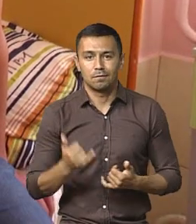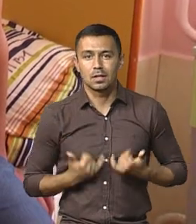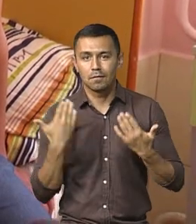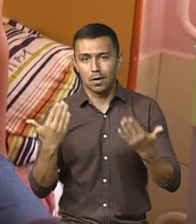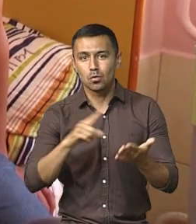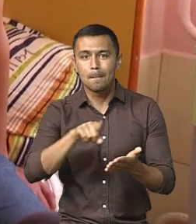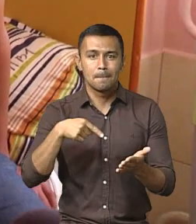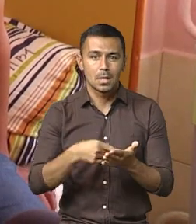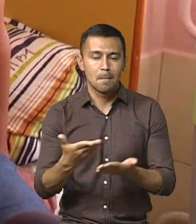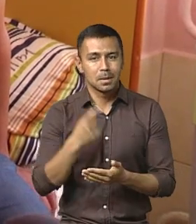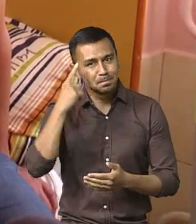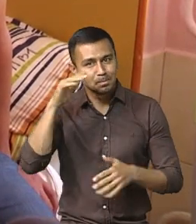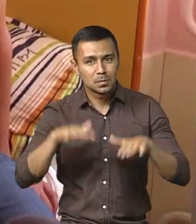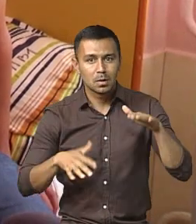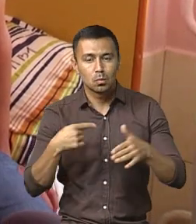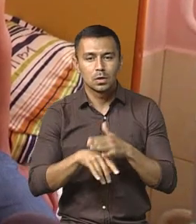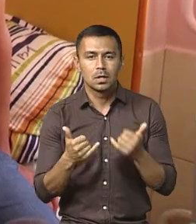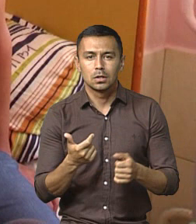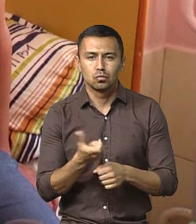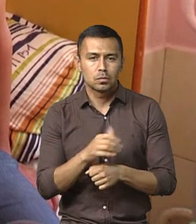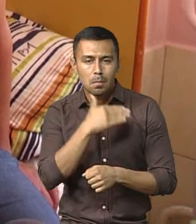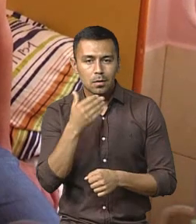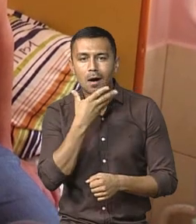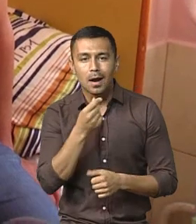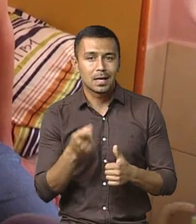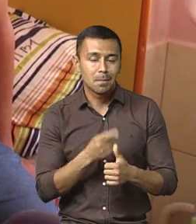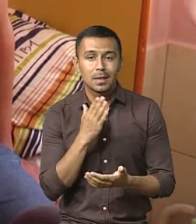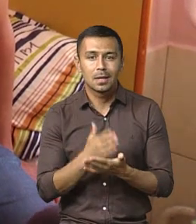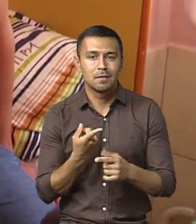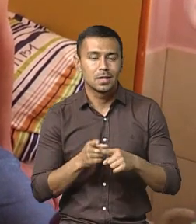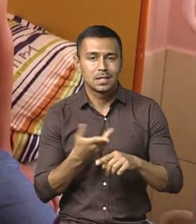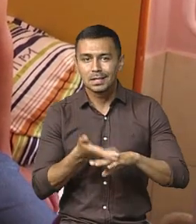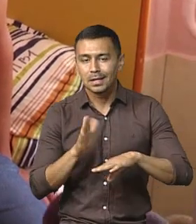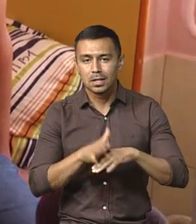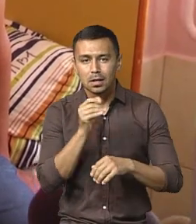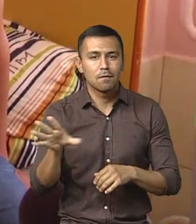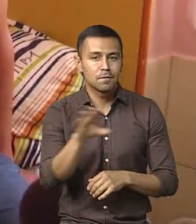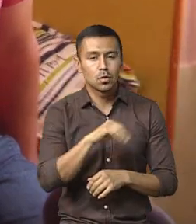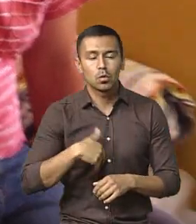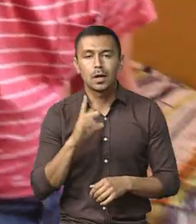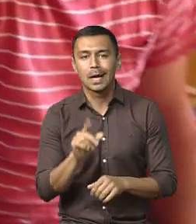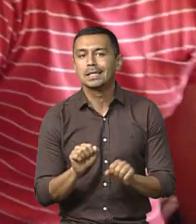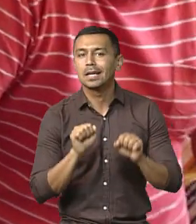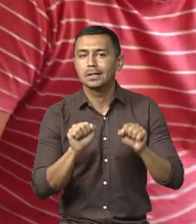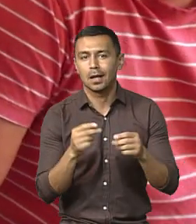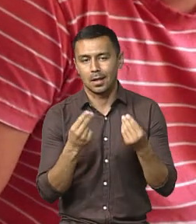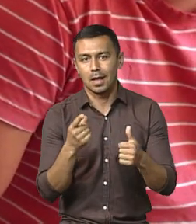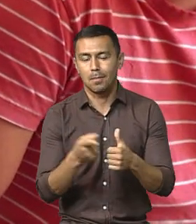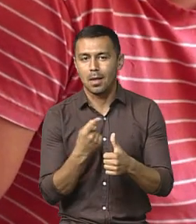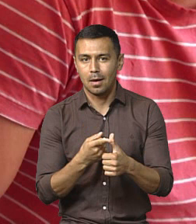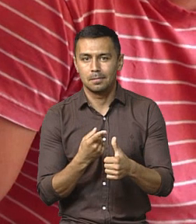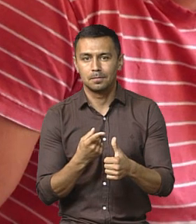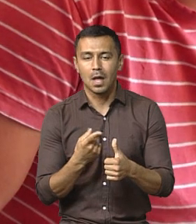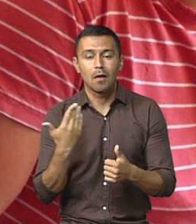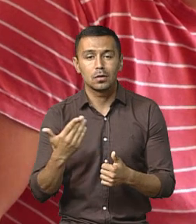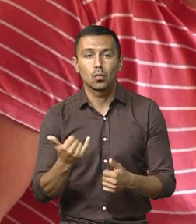вашого міста. Ми сумнівалися, тому що зараз дуже багато гарних імен. В цей складний час всі хочуть, як захисник, так і сильні імена.